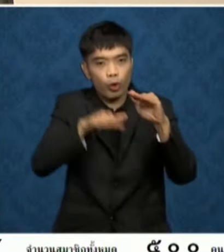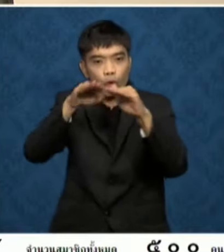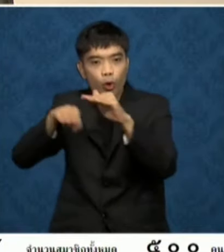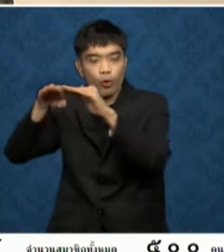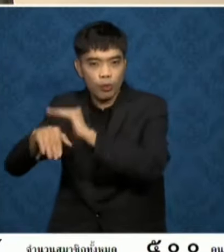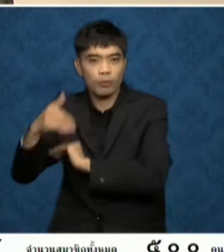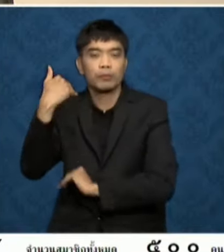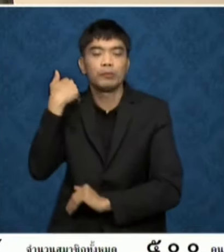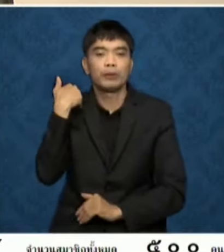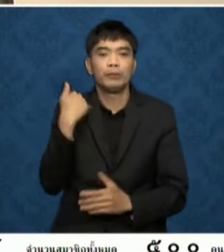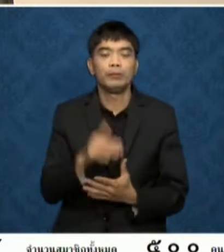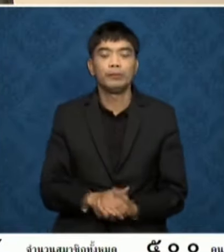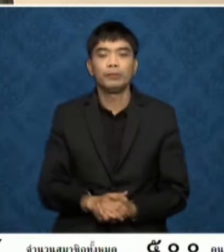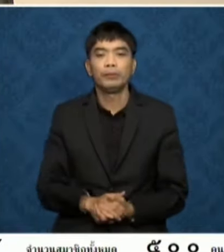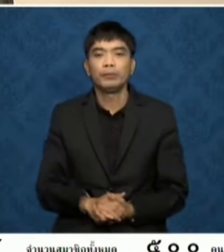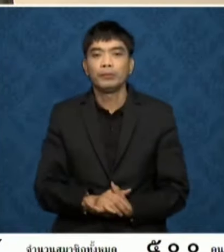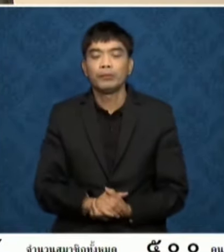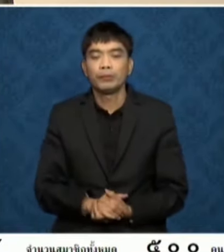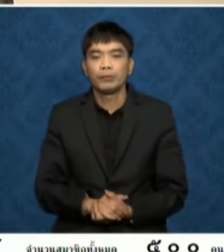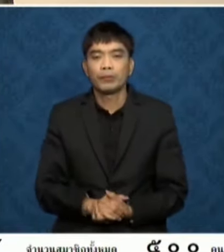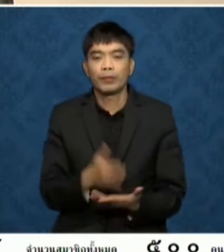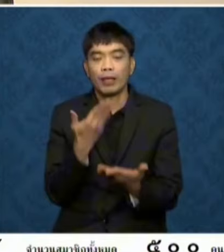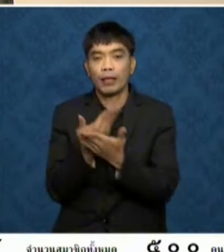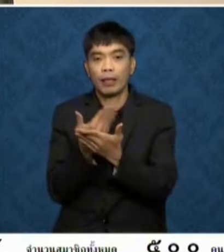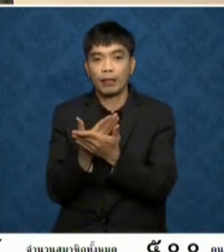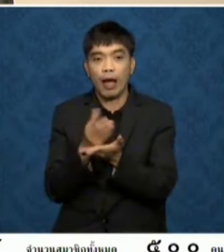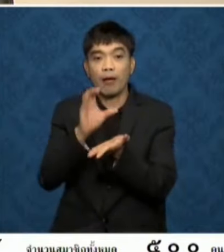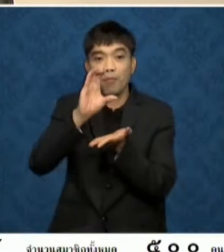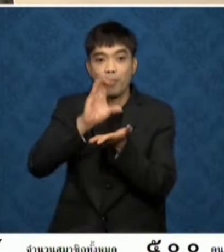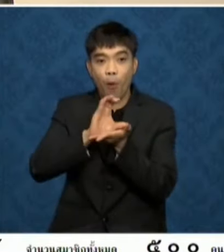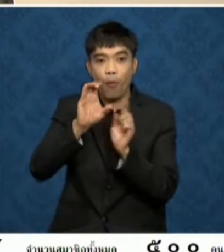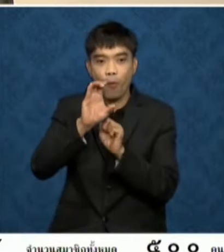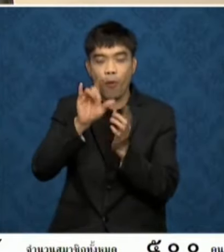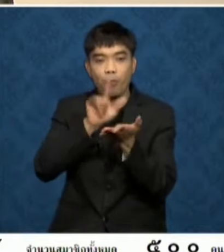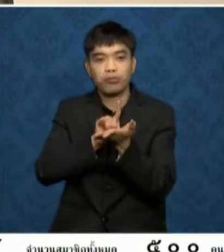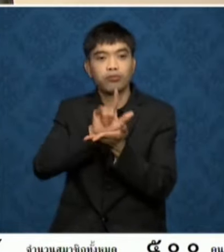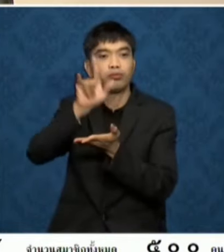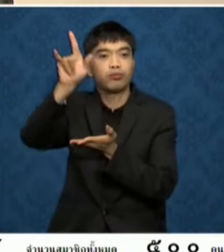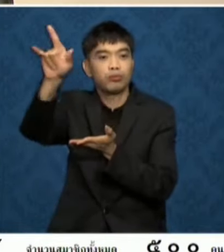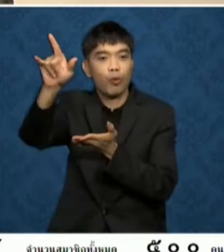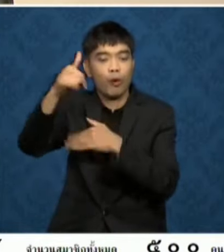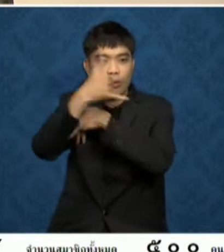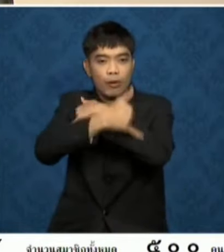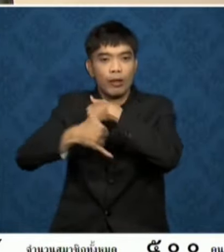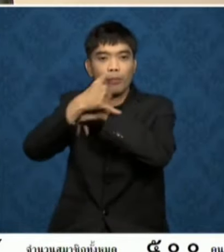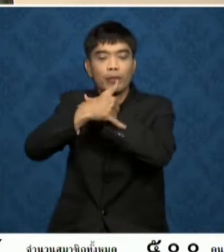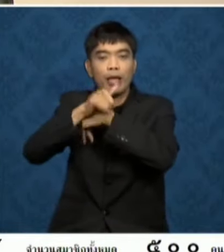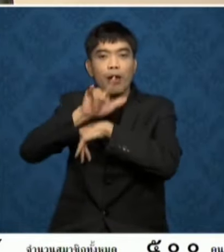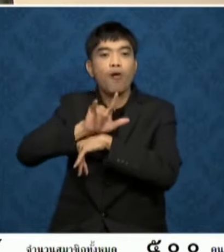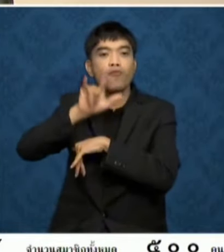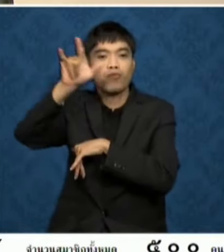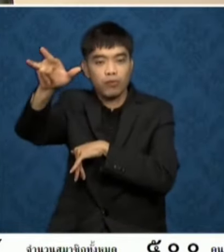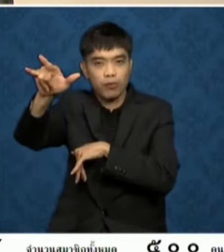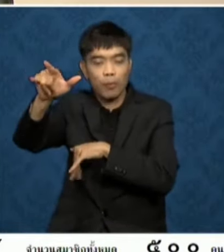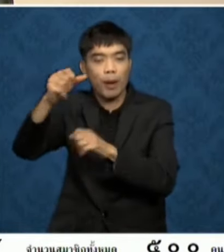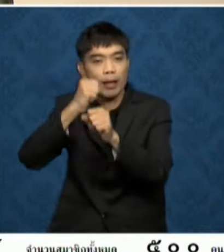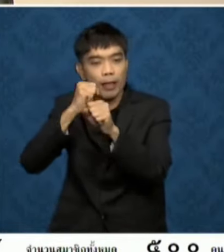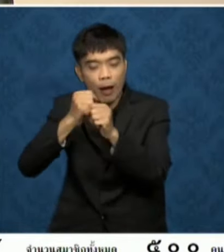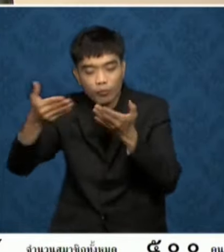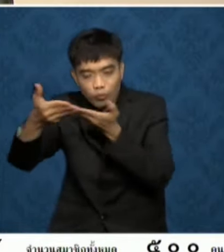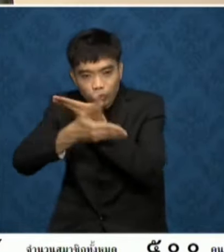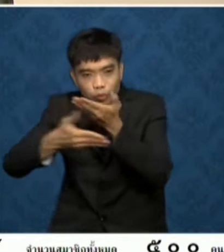พาณิชย์ลงไปนะคะรวมถึงงบการเดินทางไปต่างประเทศชั่วคราวซึ่งกระทรวงพาณิชย์มีภารกิจในส่วนของการต่างประเทศ